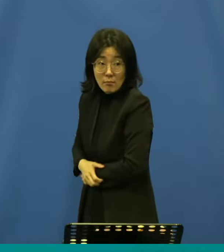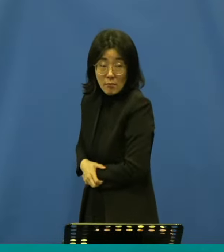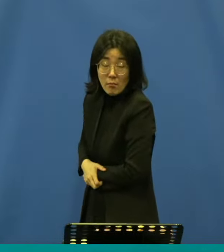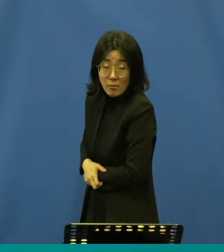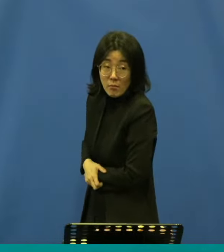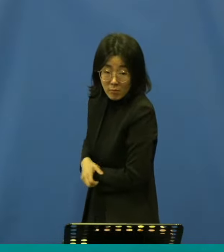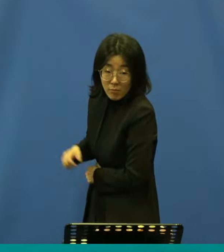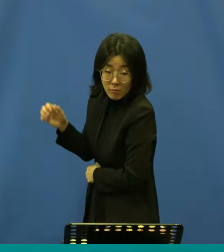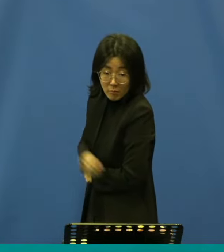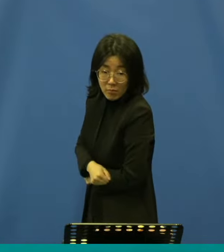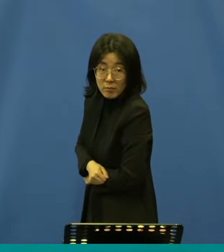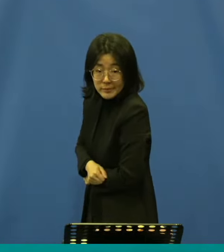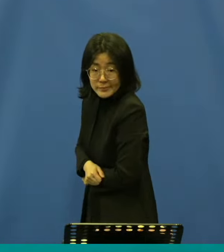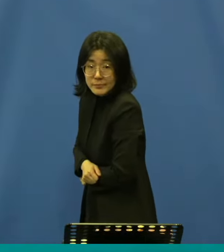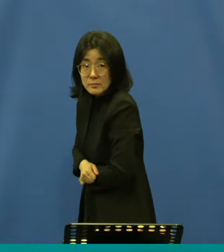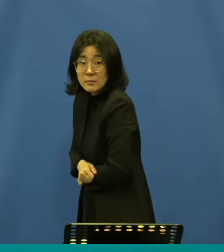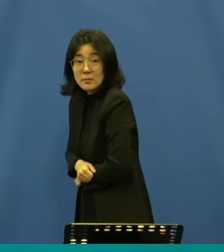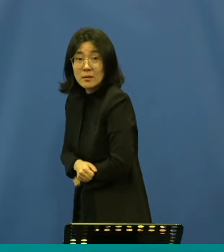되게 나대네.